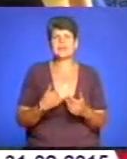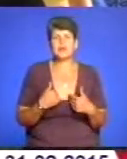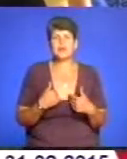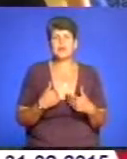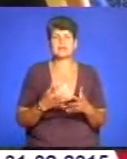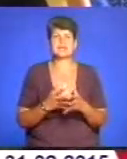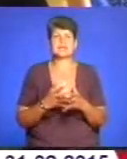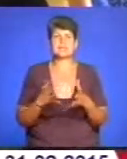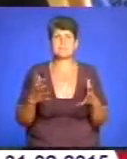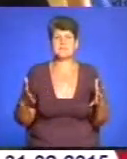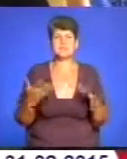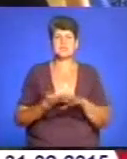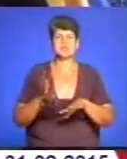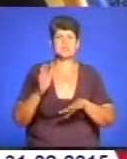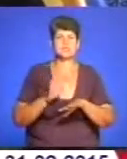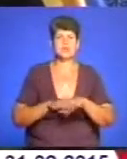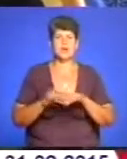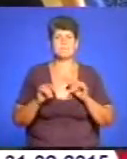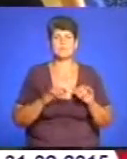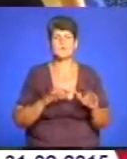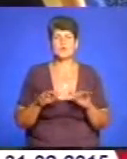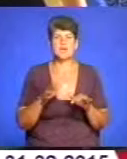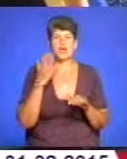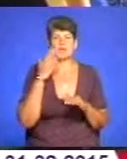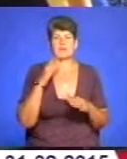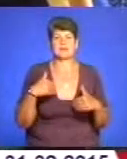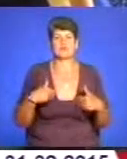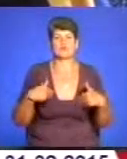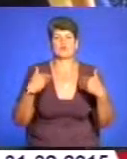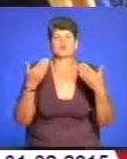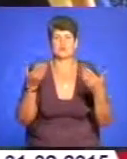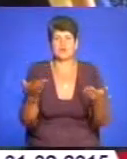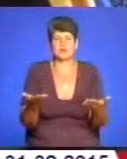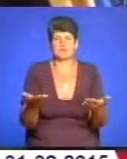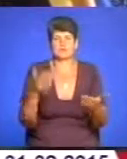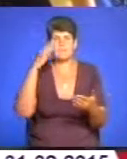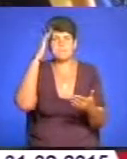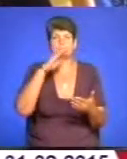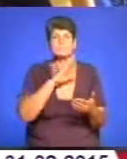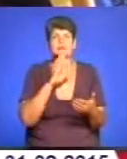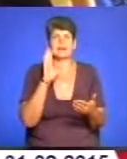найбільш тяжка подія – це коли я вручаю батькам,